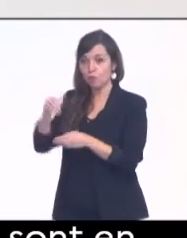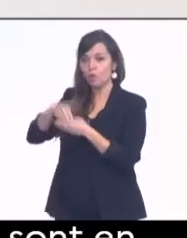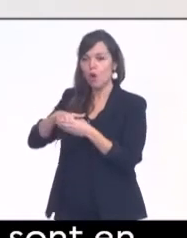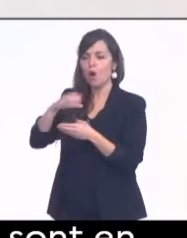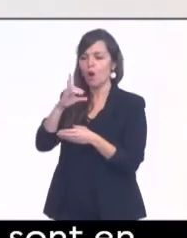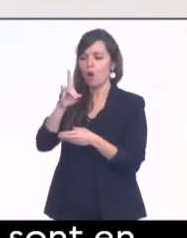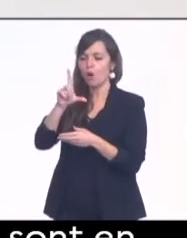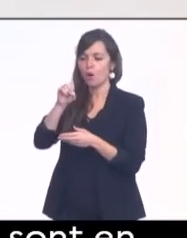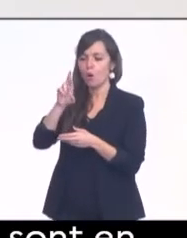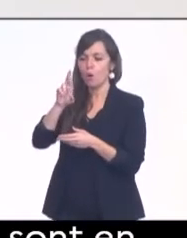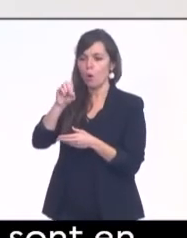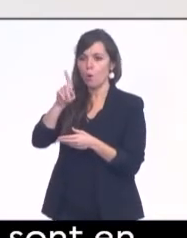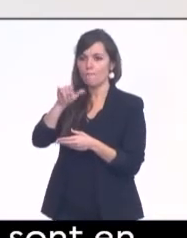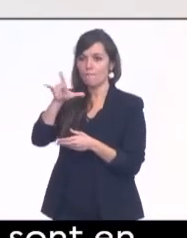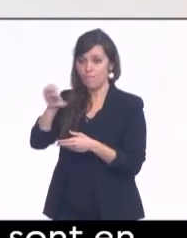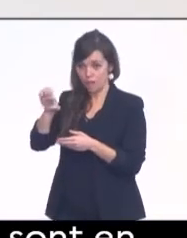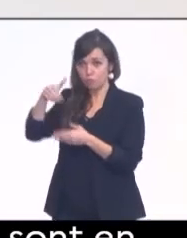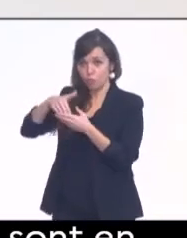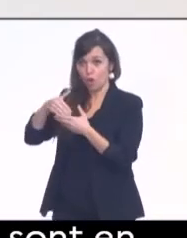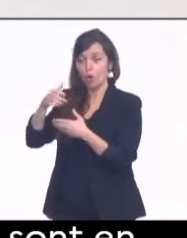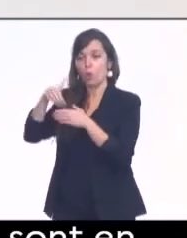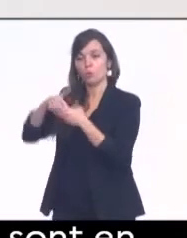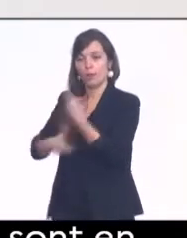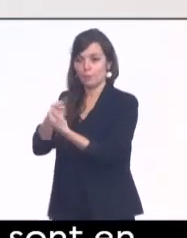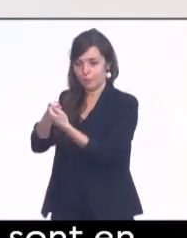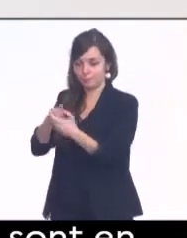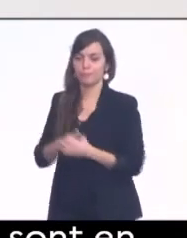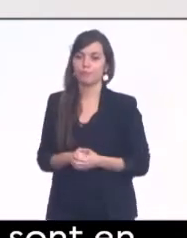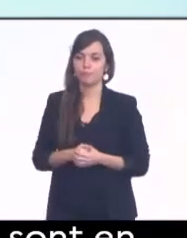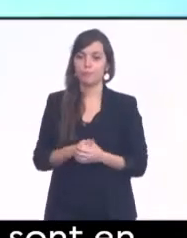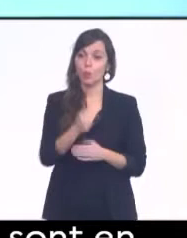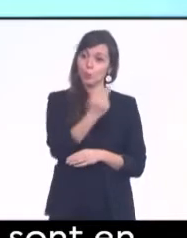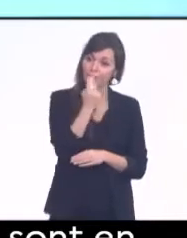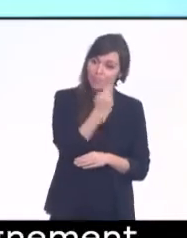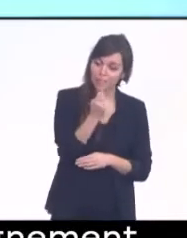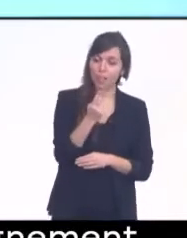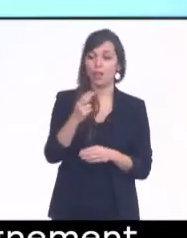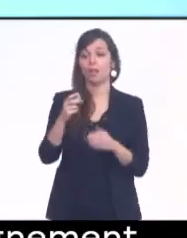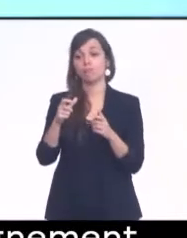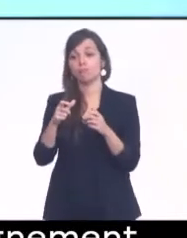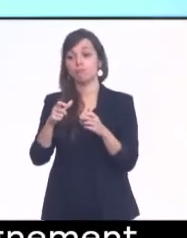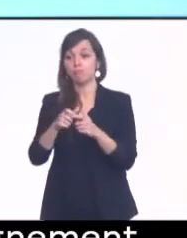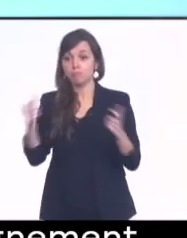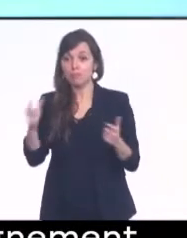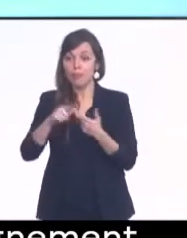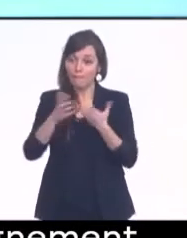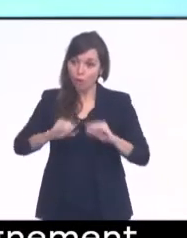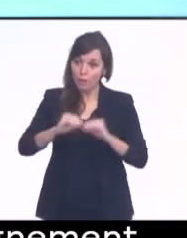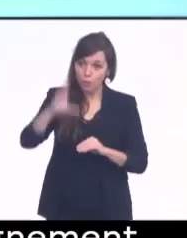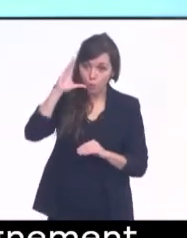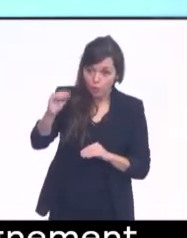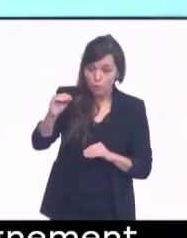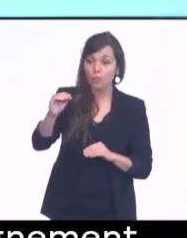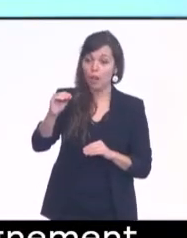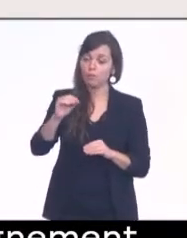adapté. L'enseignement supérieur. À l'université, dans les établissements d'enseignement supérieur et de formation professionnelle, la